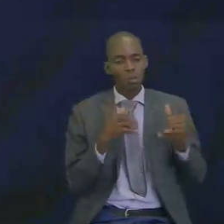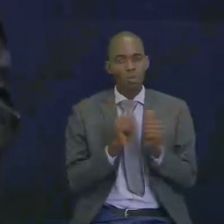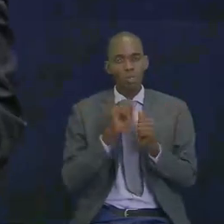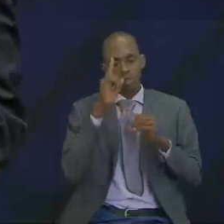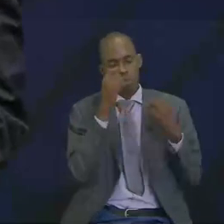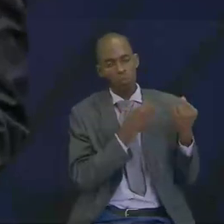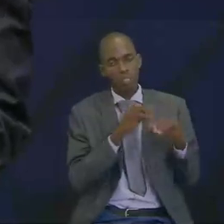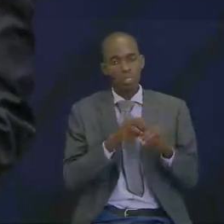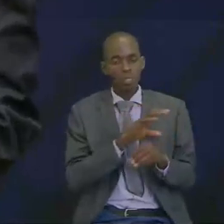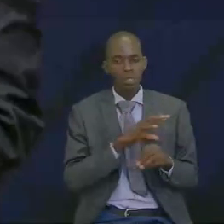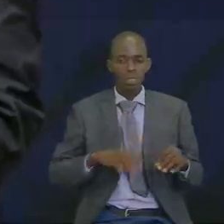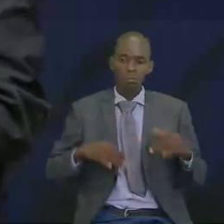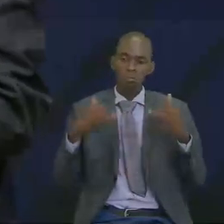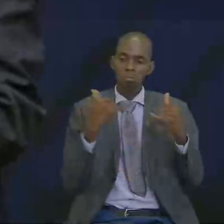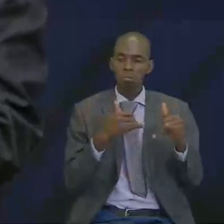Christ.